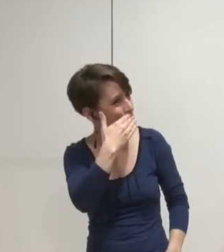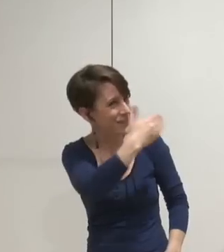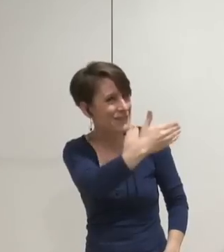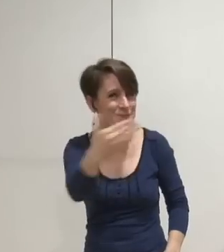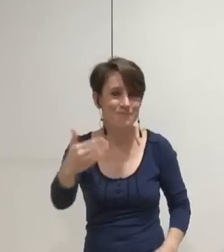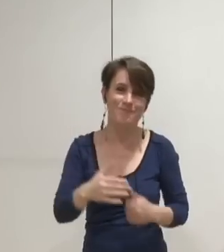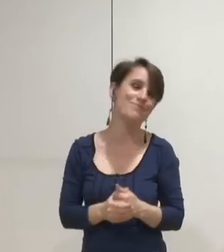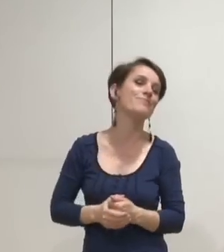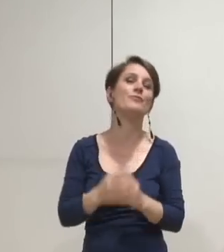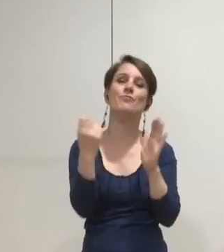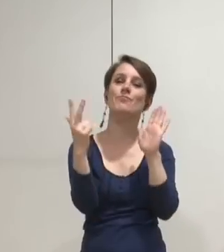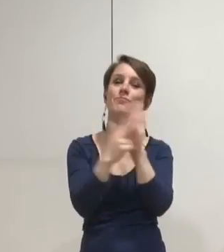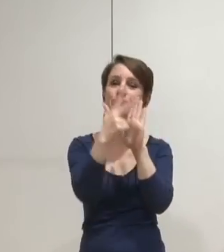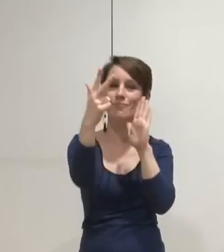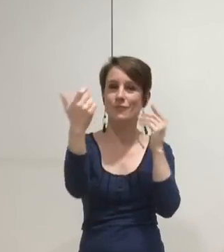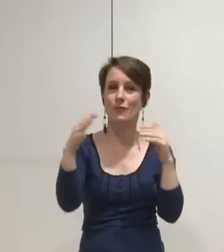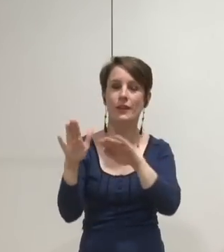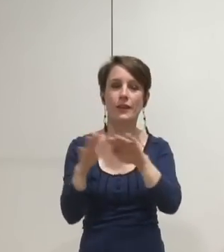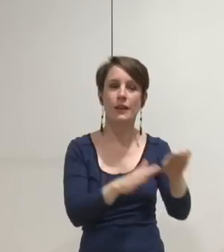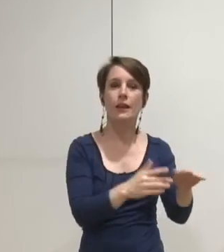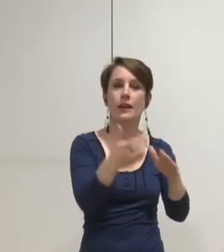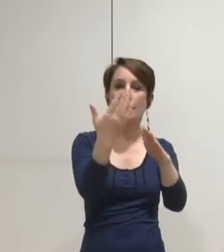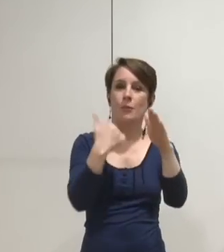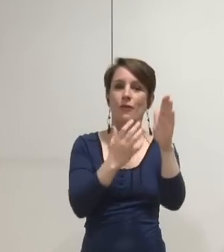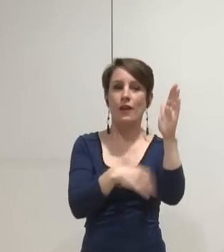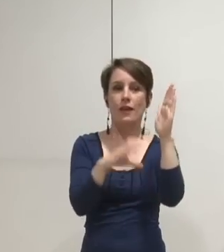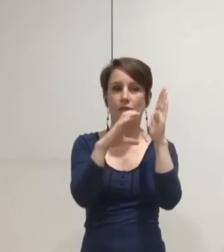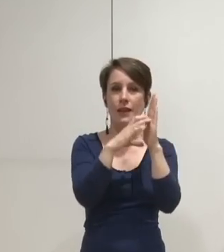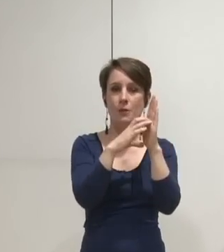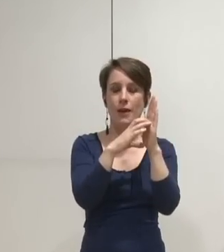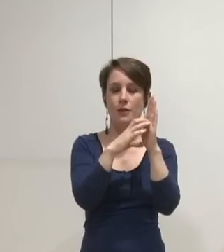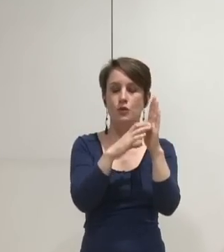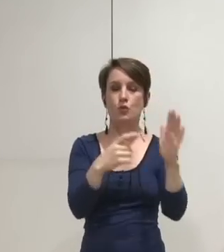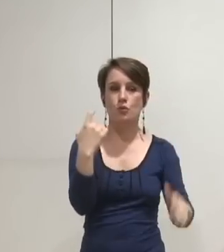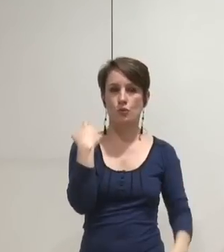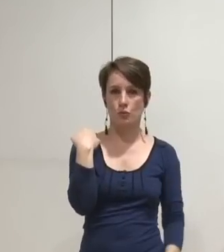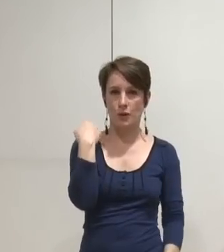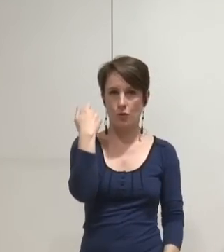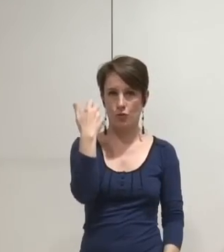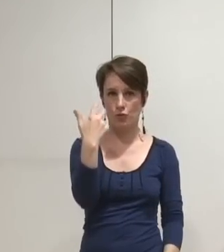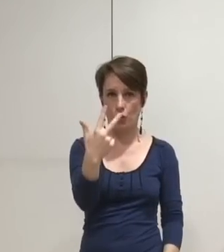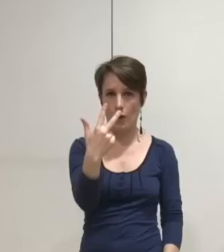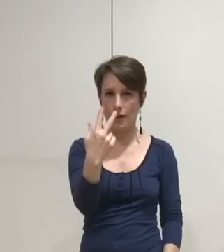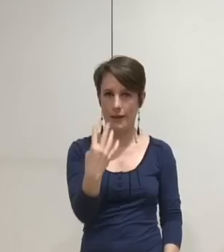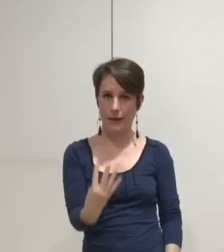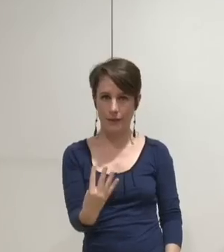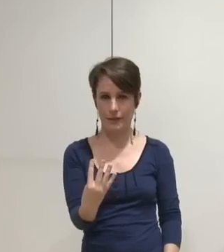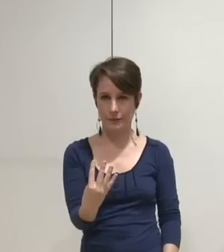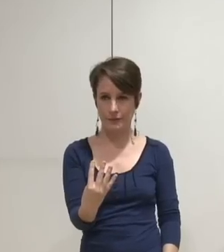numéro 2 adoptée la délibération numéro 3 et